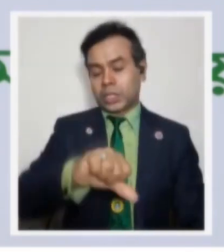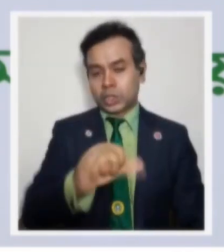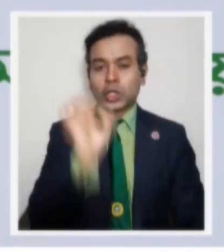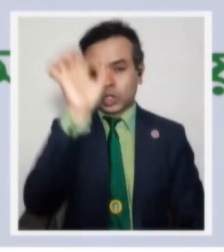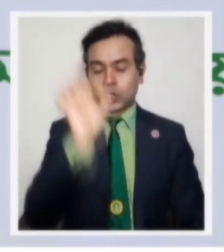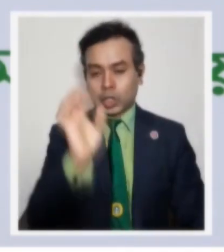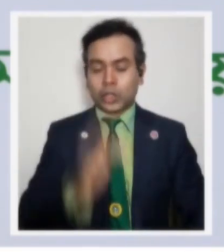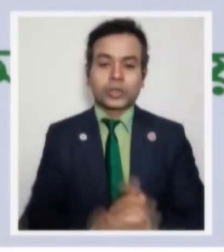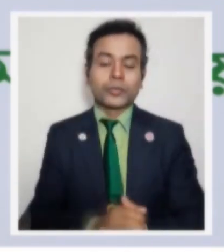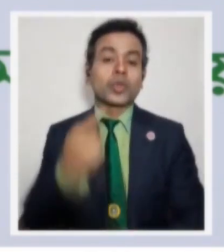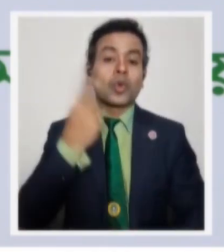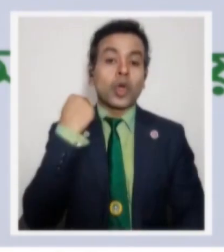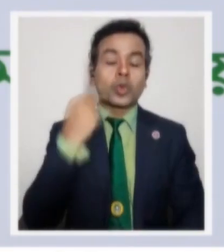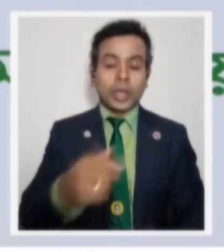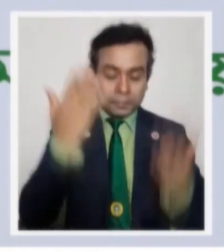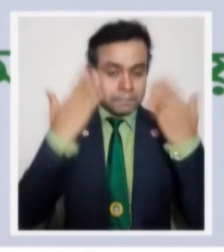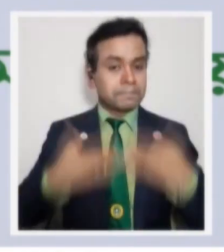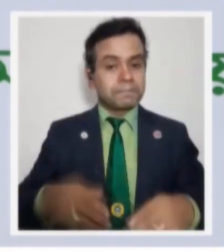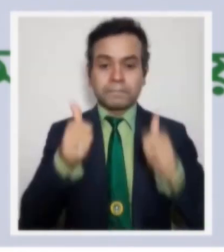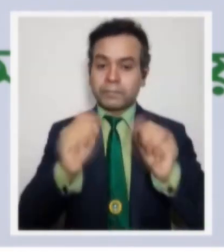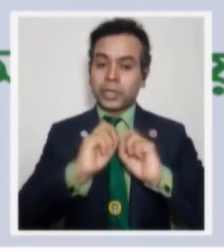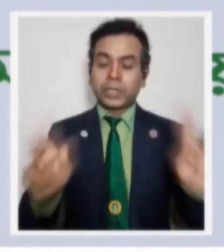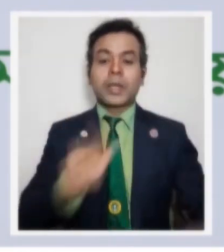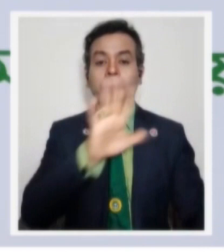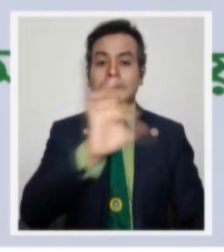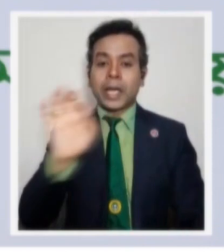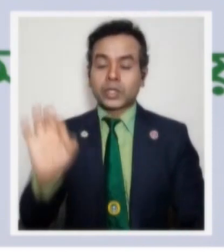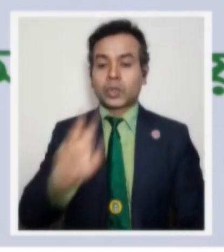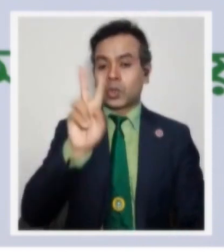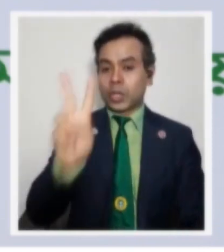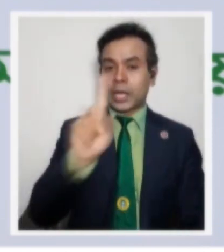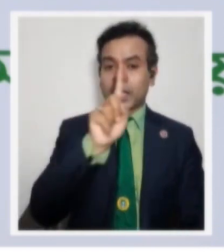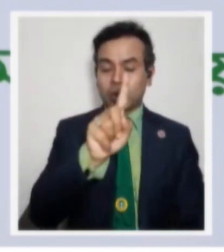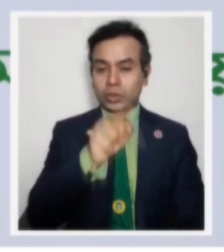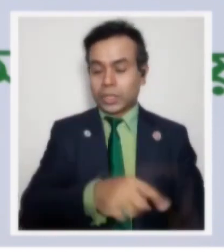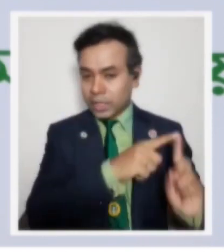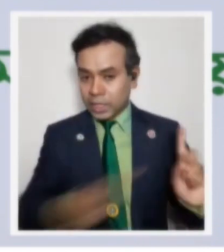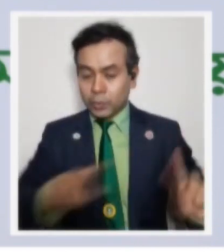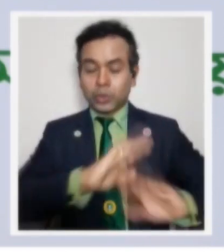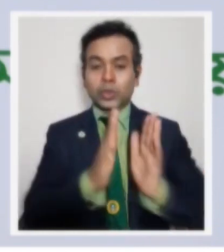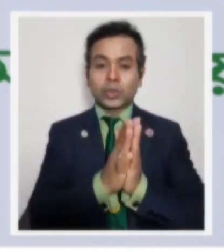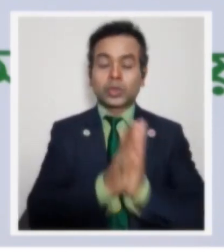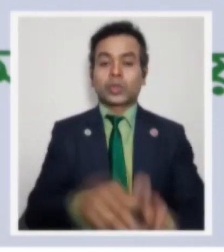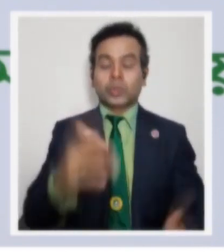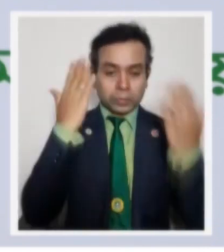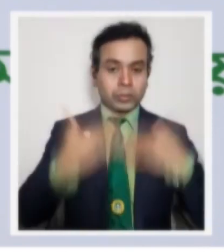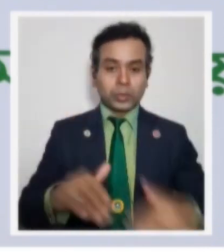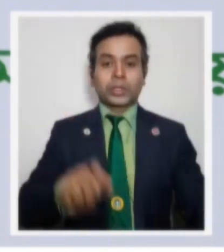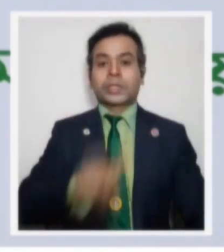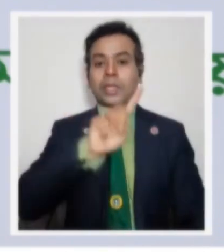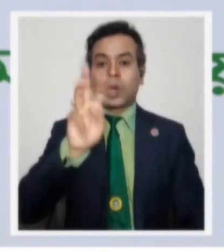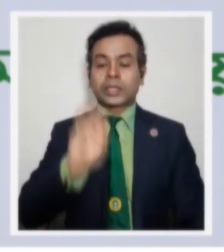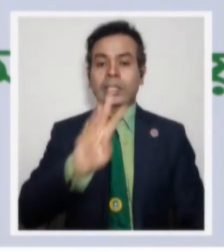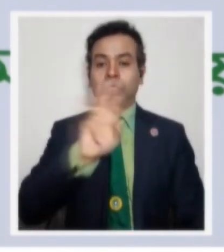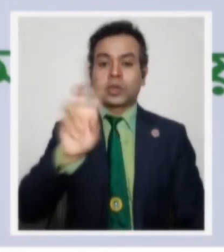পুরুষ 71% এবং নারী 29%। গত 24 ঘন্টায় সুস্থ হয়েছেন 521 জন,